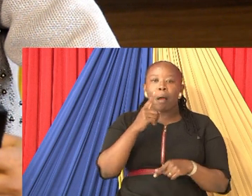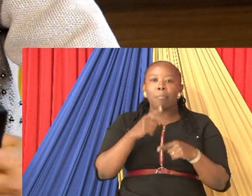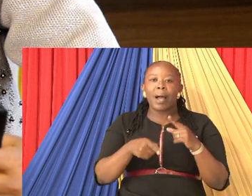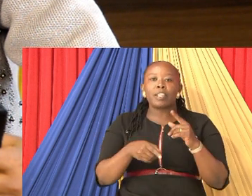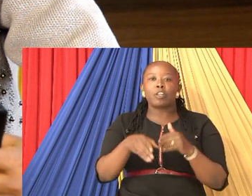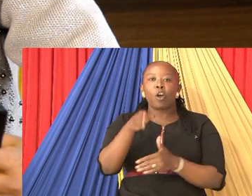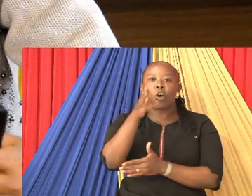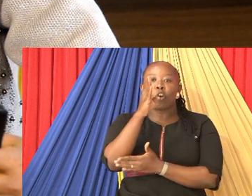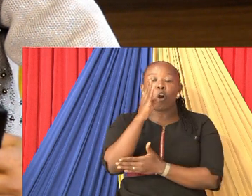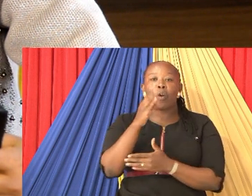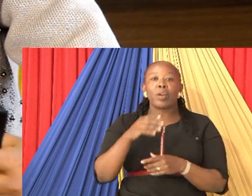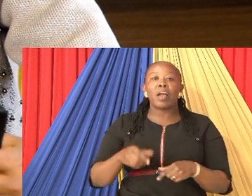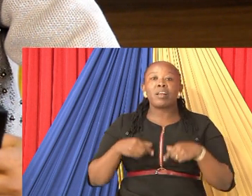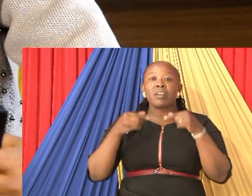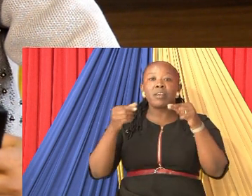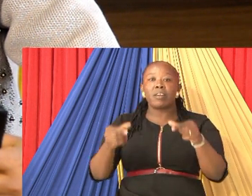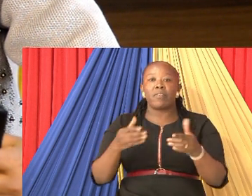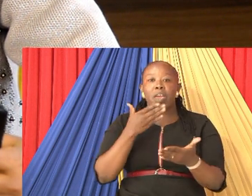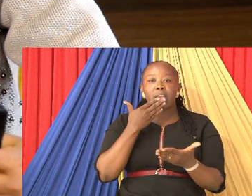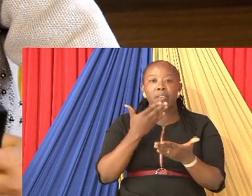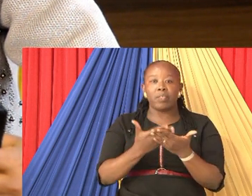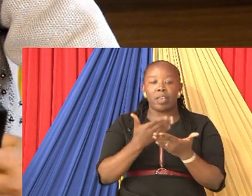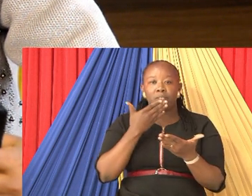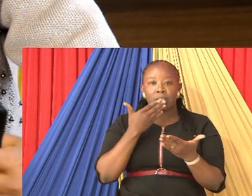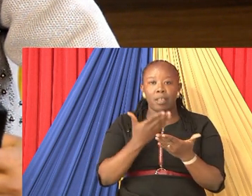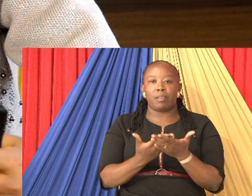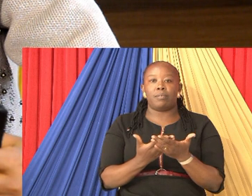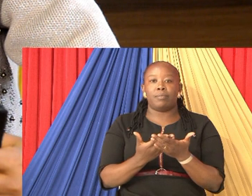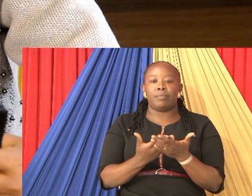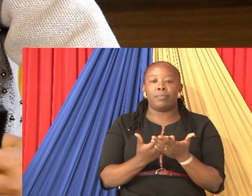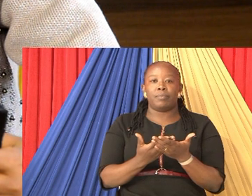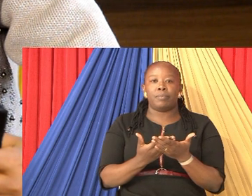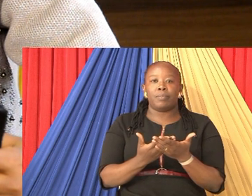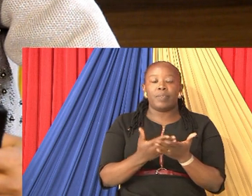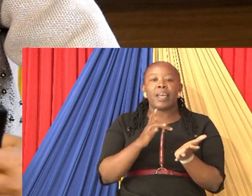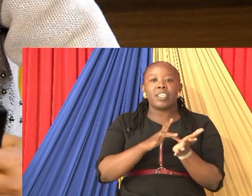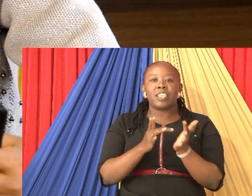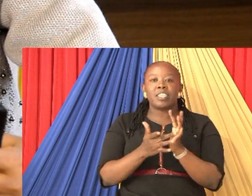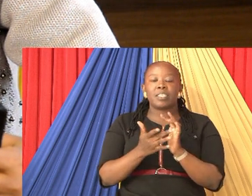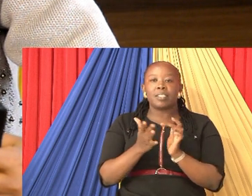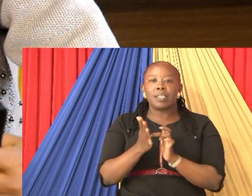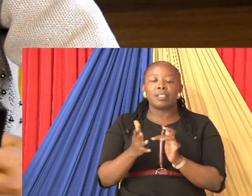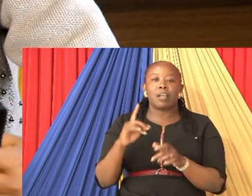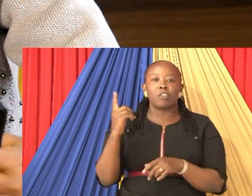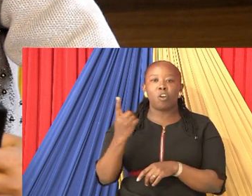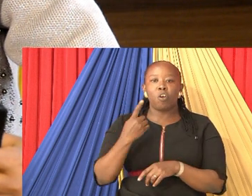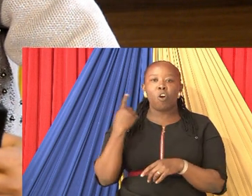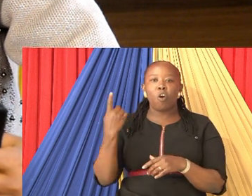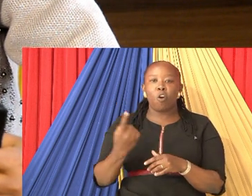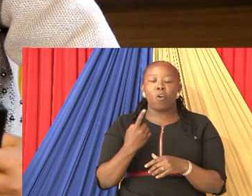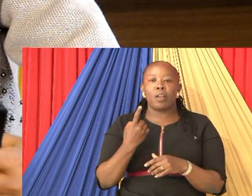Hata hatuambiwi jambo lingine alilofanya, he only gave thanks to God. Halafu akamega,